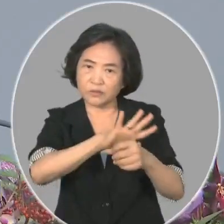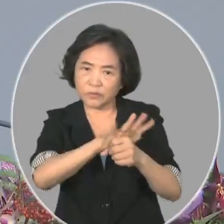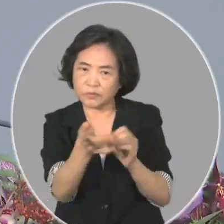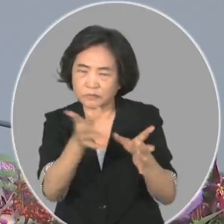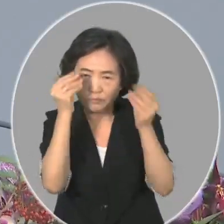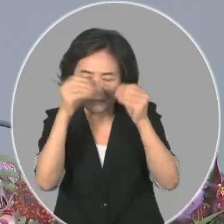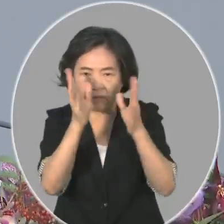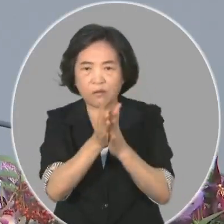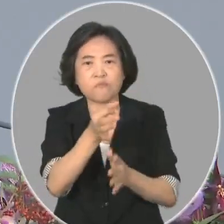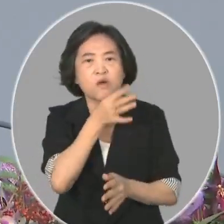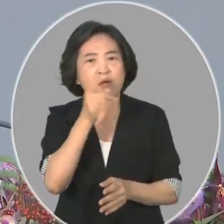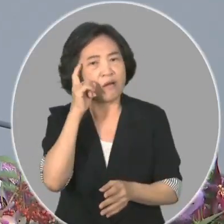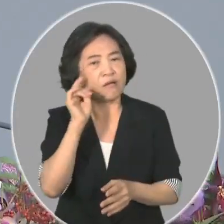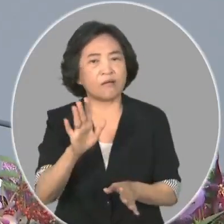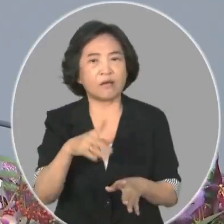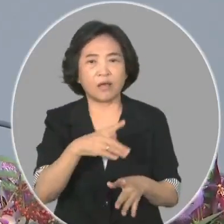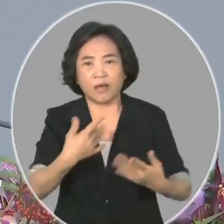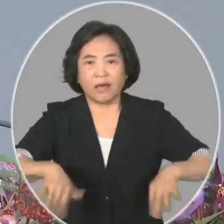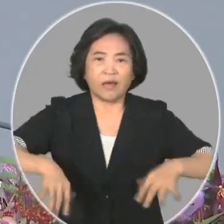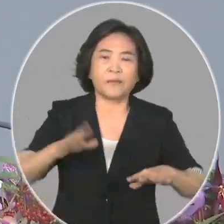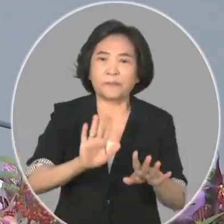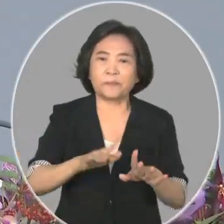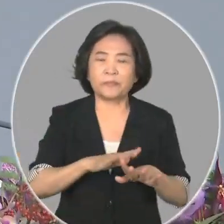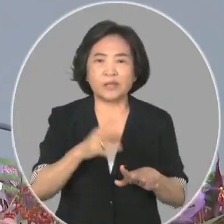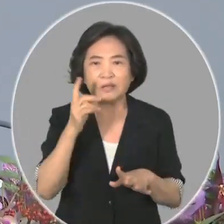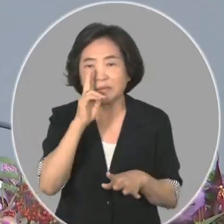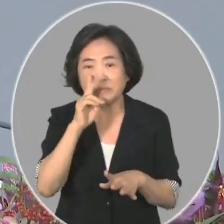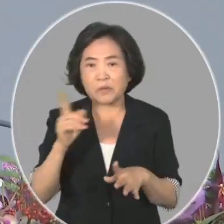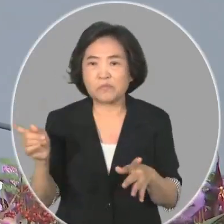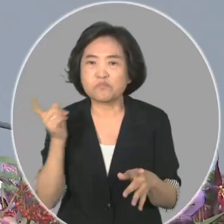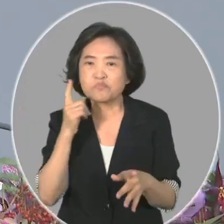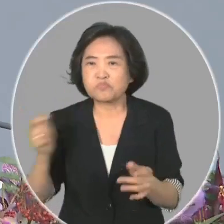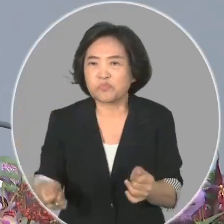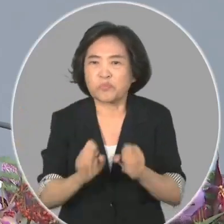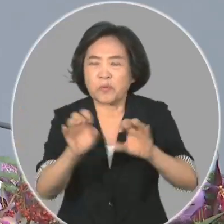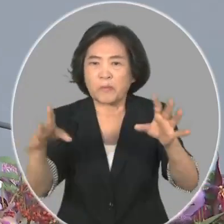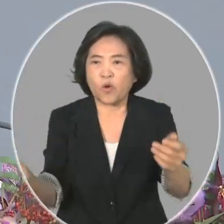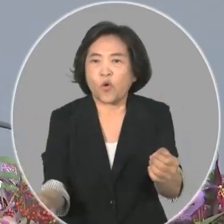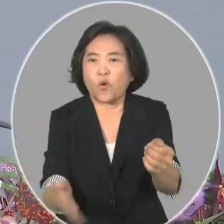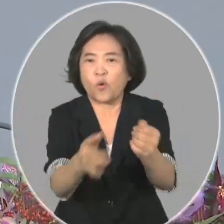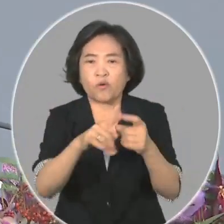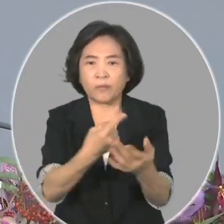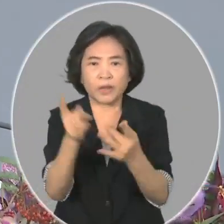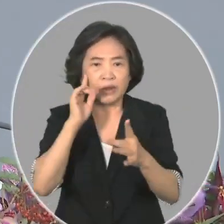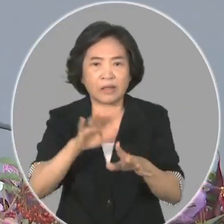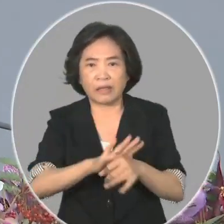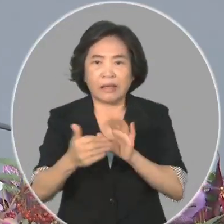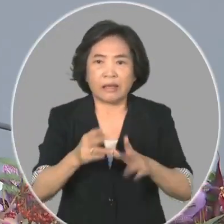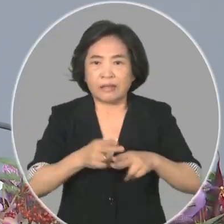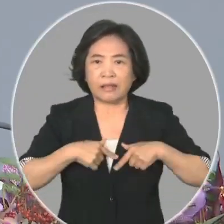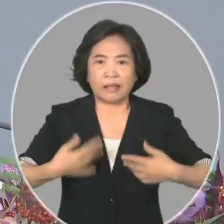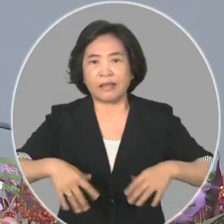讯，降低恐慌，避免错假资讯的扰乱，进而影响全民防疫的信